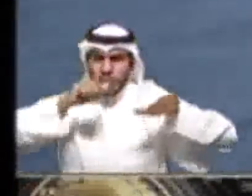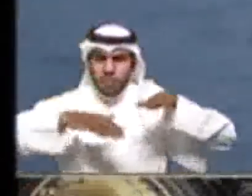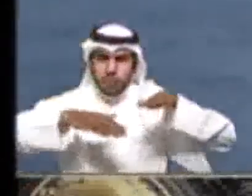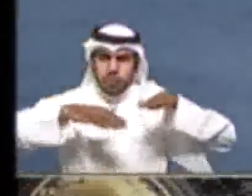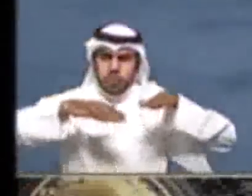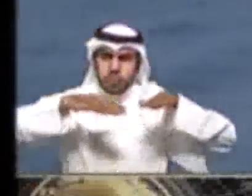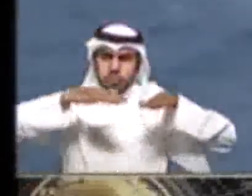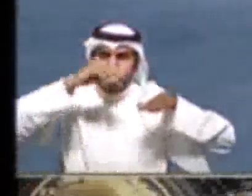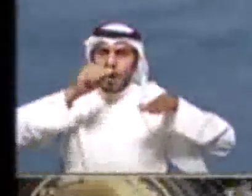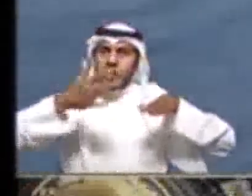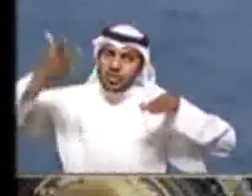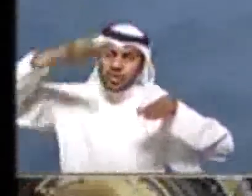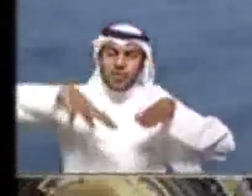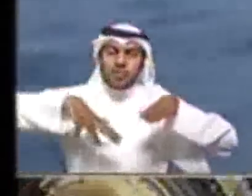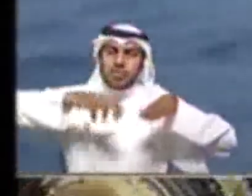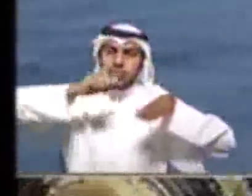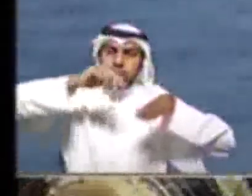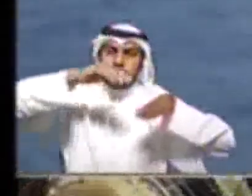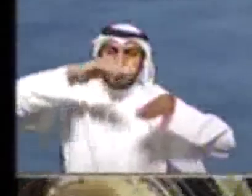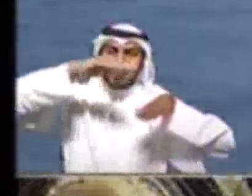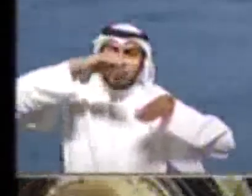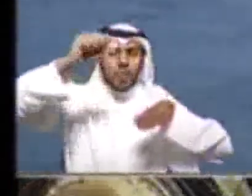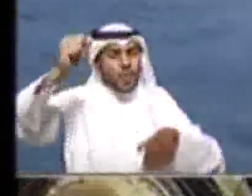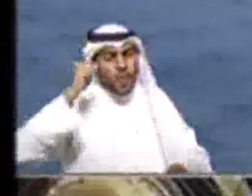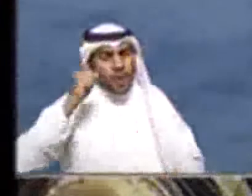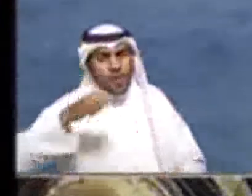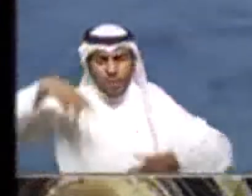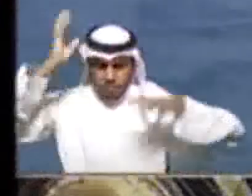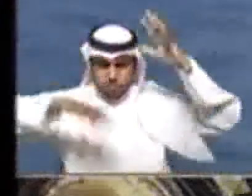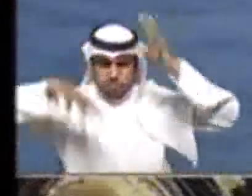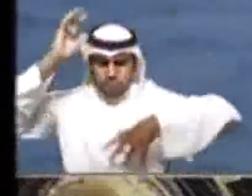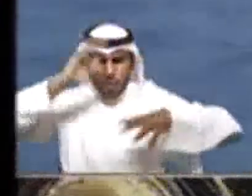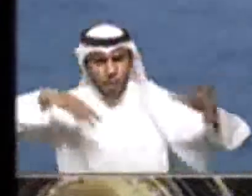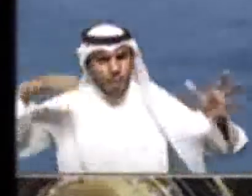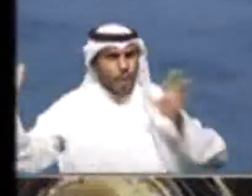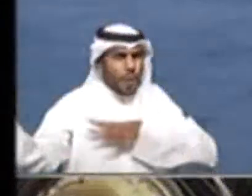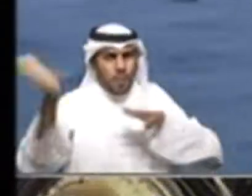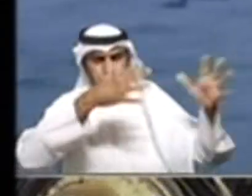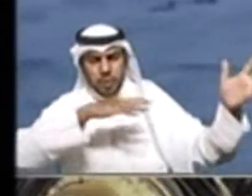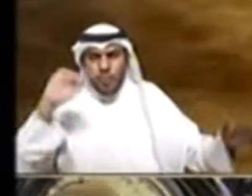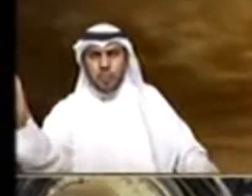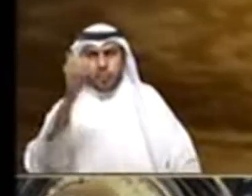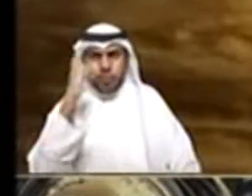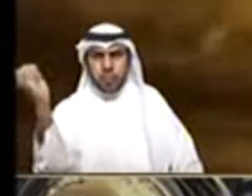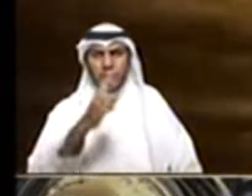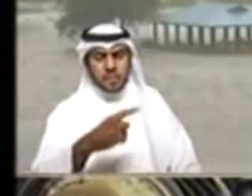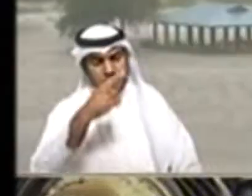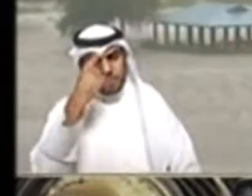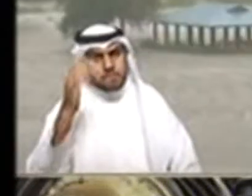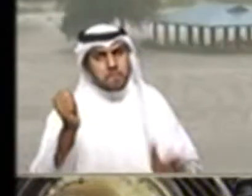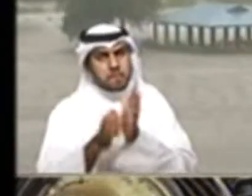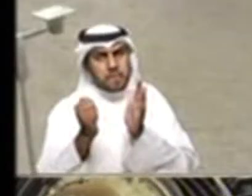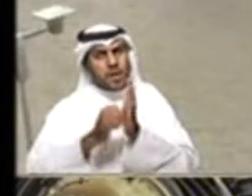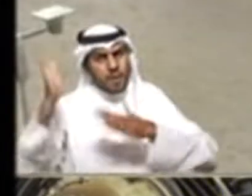منسوب مياه البحر قبل أن تتراجع قوته، فيما أشارت مصادر إلى أنه ما زال قادر على إحداث دمار هائل.